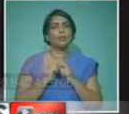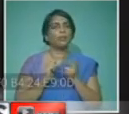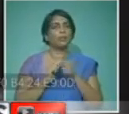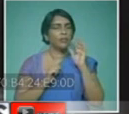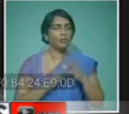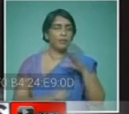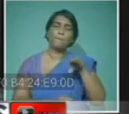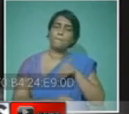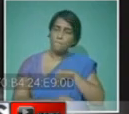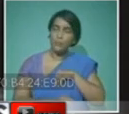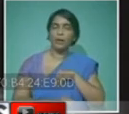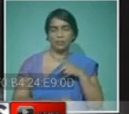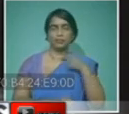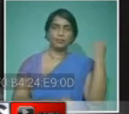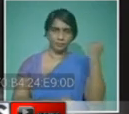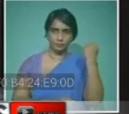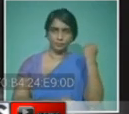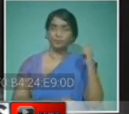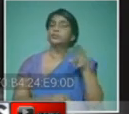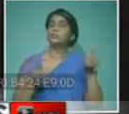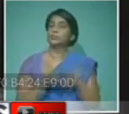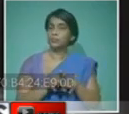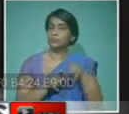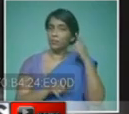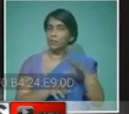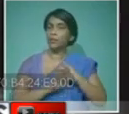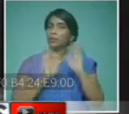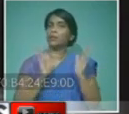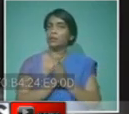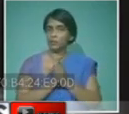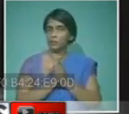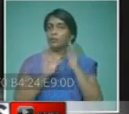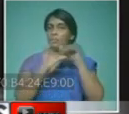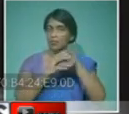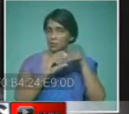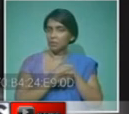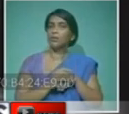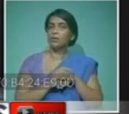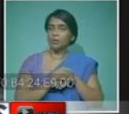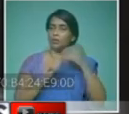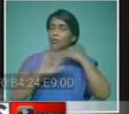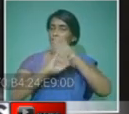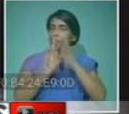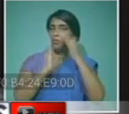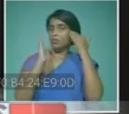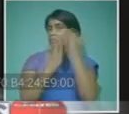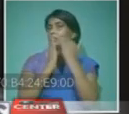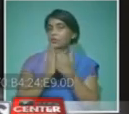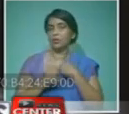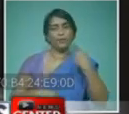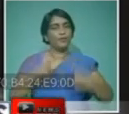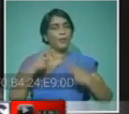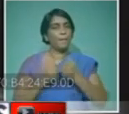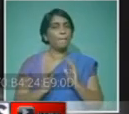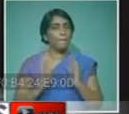බව පිළිගනිමින් තමයි මම කතා කරන්නේ එනිසා මේ සියලුම ශේත්‍රයන් මැද මේ සියලුම කරුණු මැද මම මේ විවාදයේ